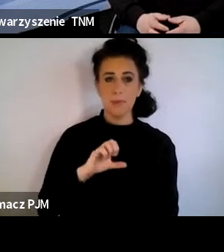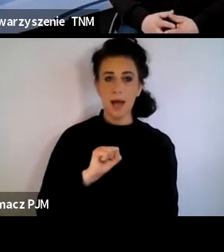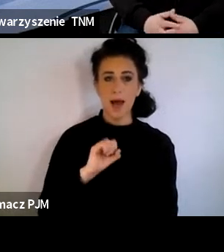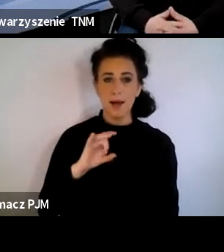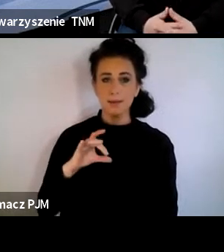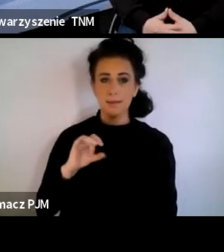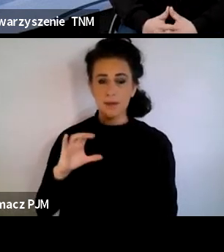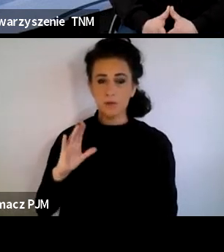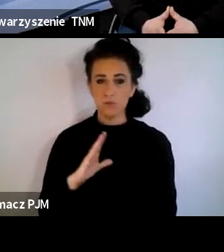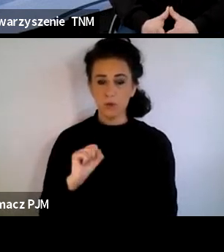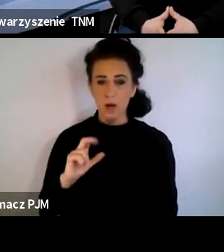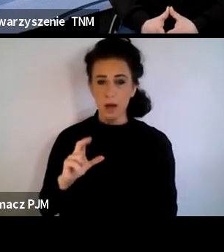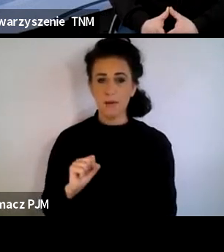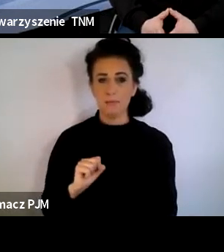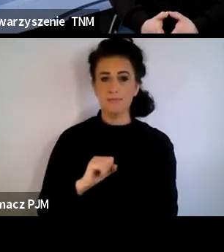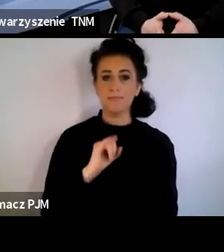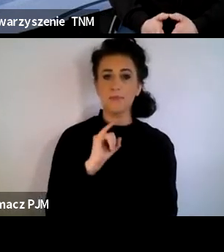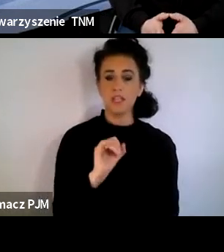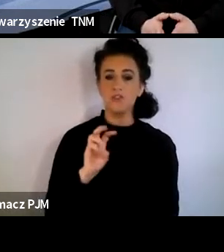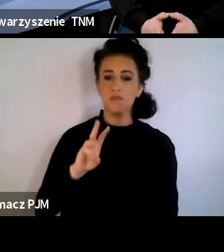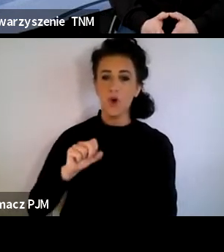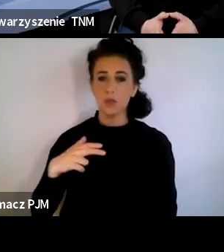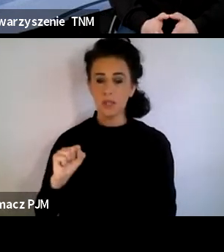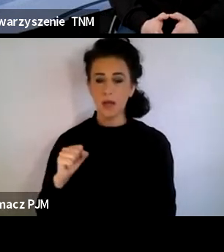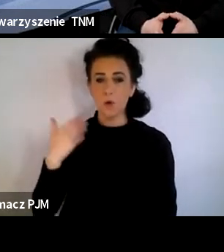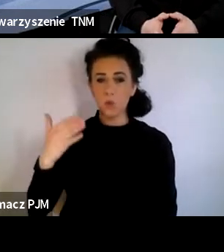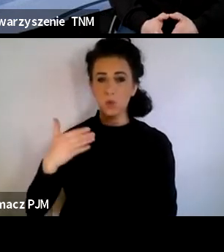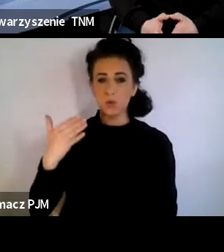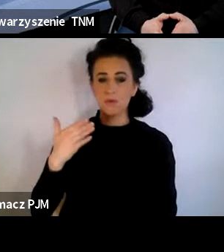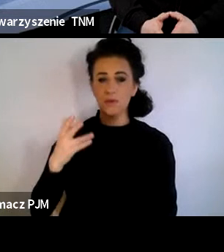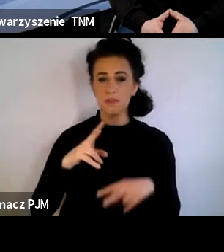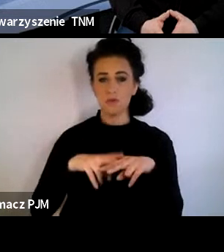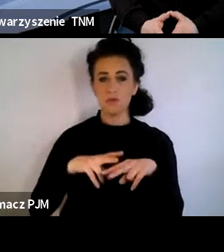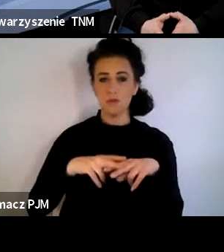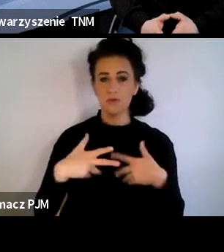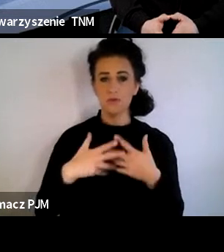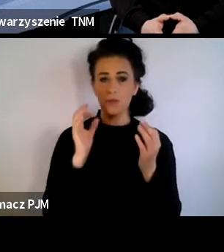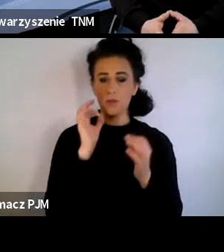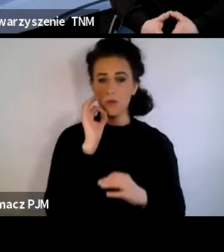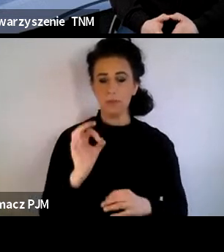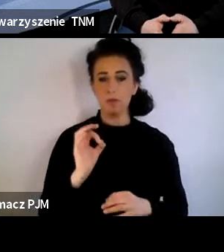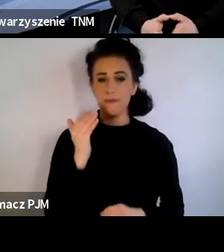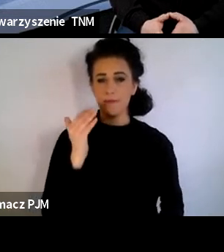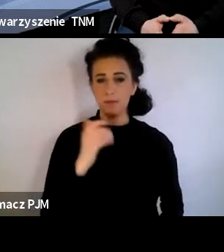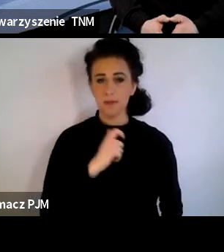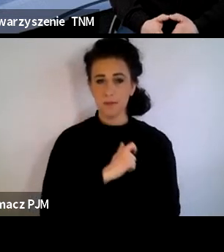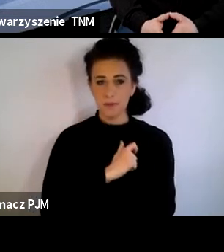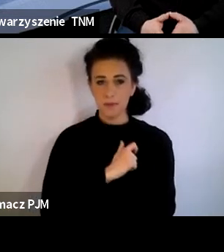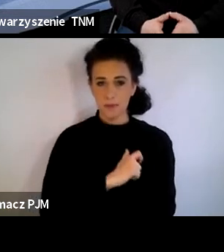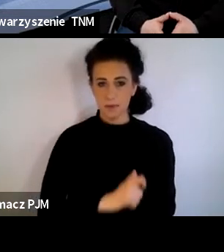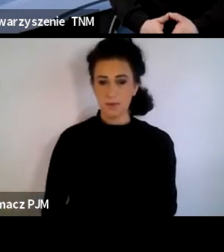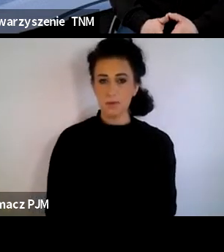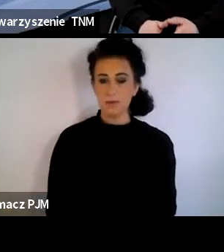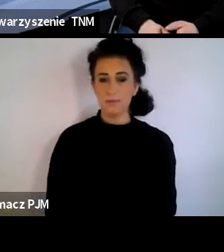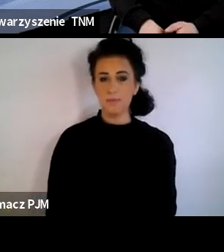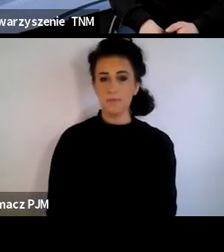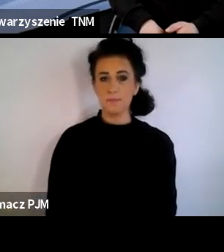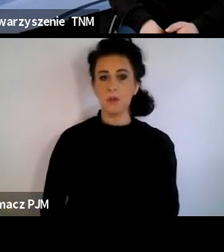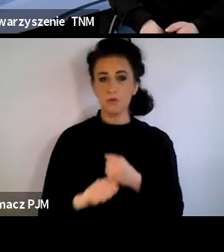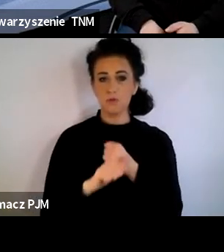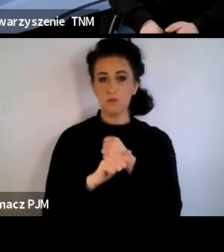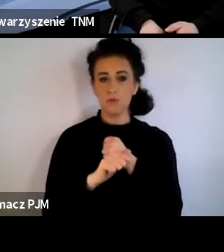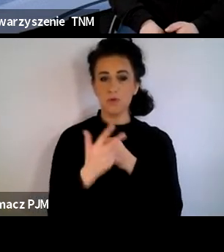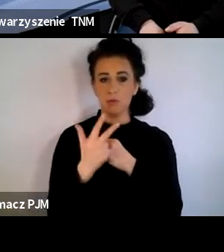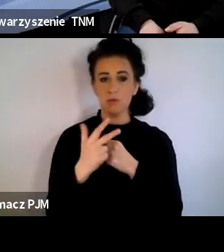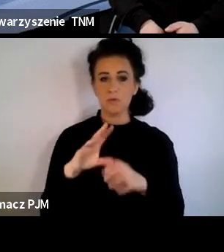witam serdecznie. I Iwona Tabaczek-Bejster, Uniwersytet Rzeszowski, dzień dobry. O, dzień dobry, dzień witamy dobry. Serdecznie. Już mamy 63